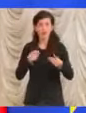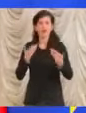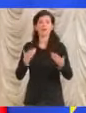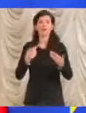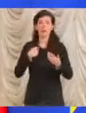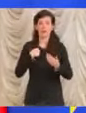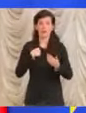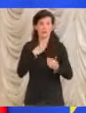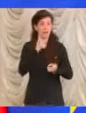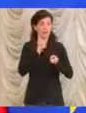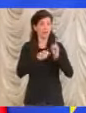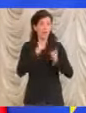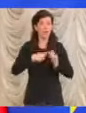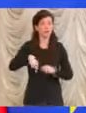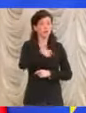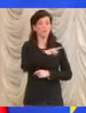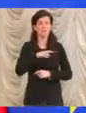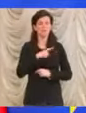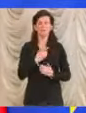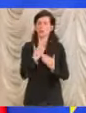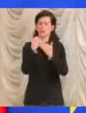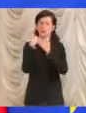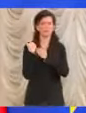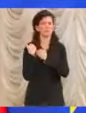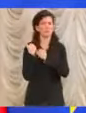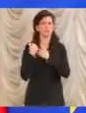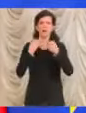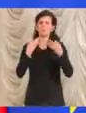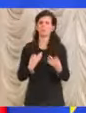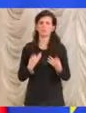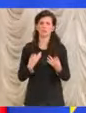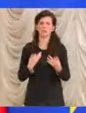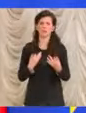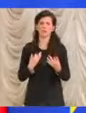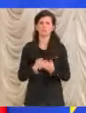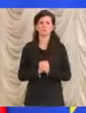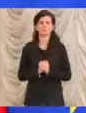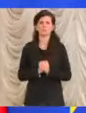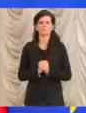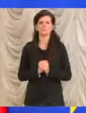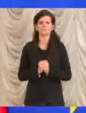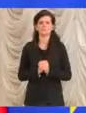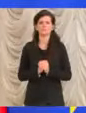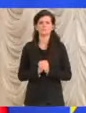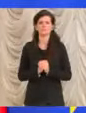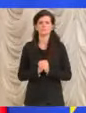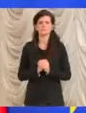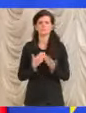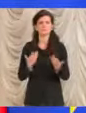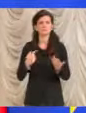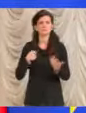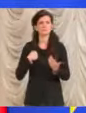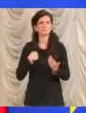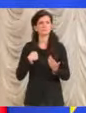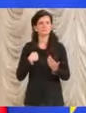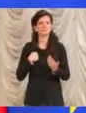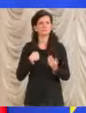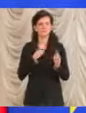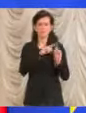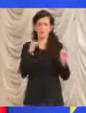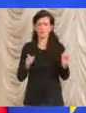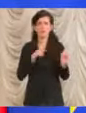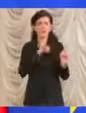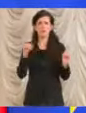assumersi le loro responsabilità non ho mai detto che noi seguiamo alla lettera